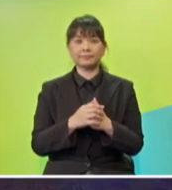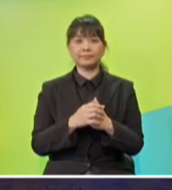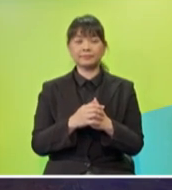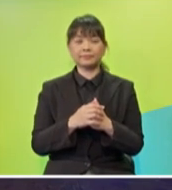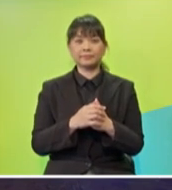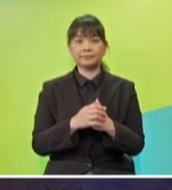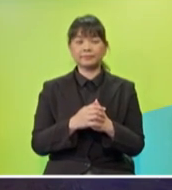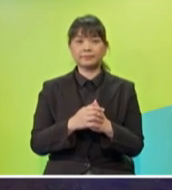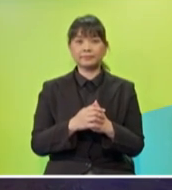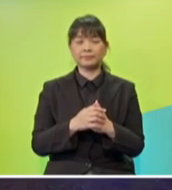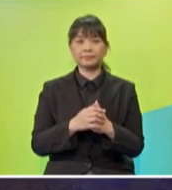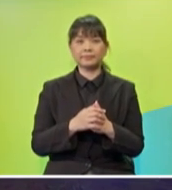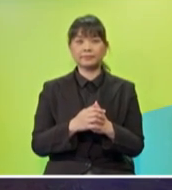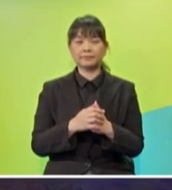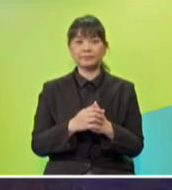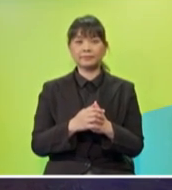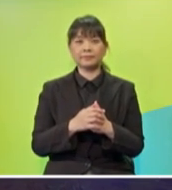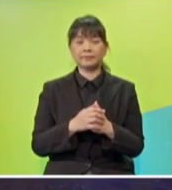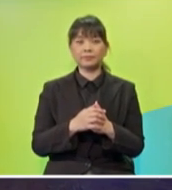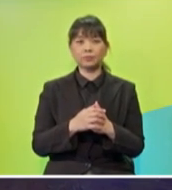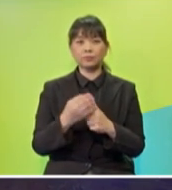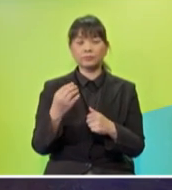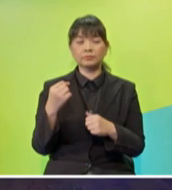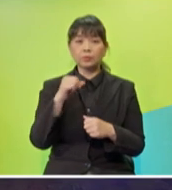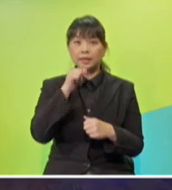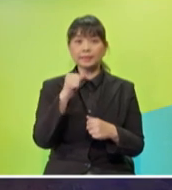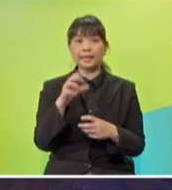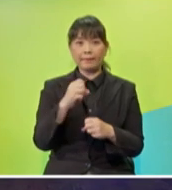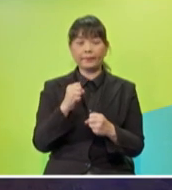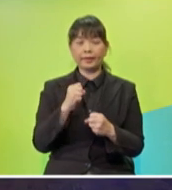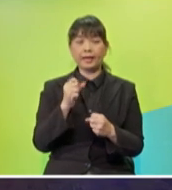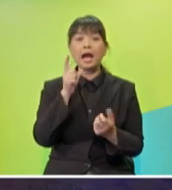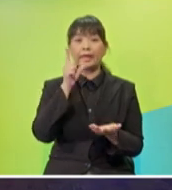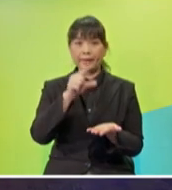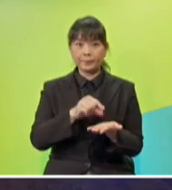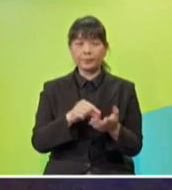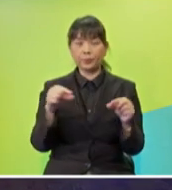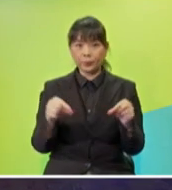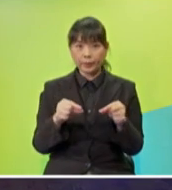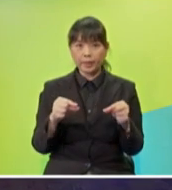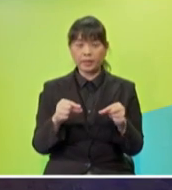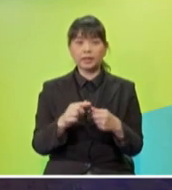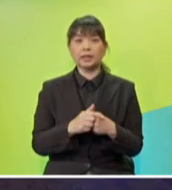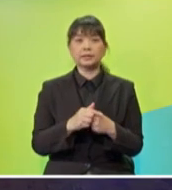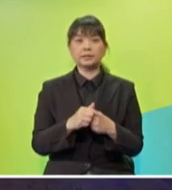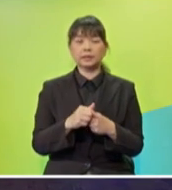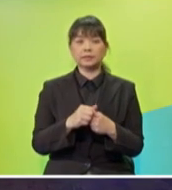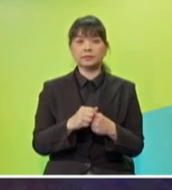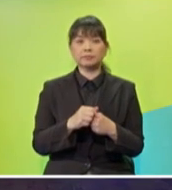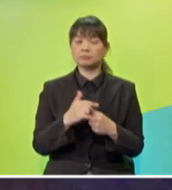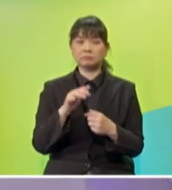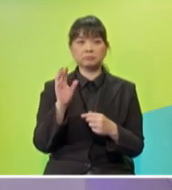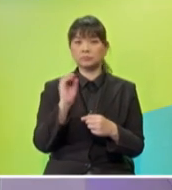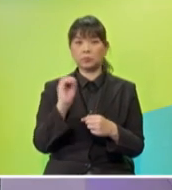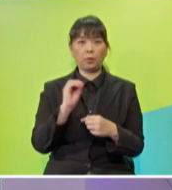bukannya kita ambil ayam goreng satu itu ayam goreng minum air sedikit saja buah-buahan habis sedikit